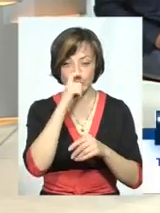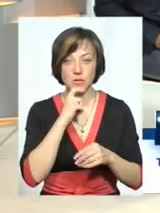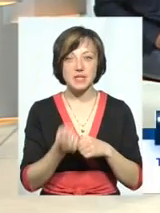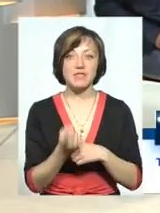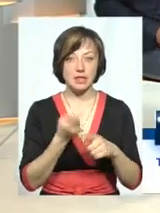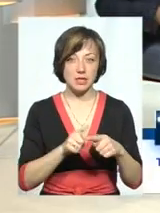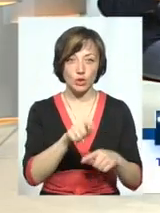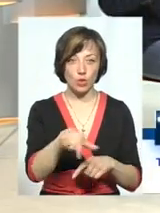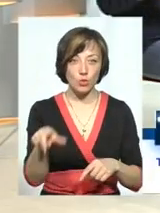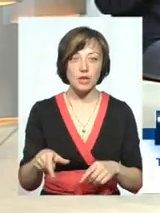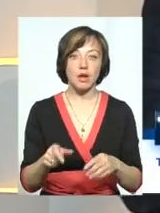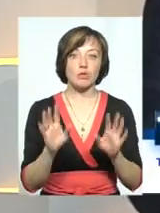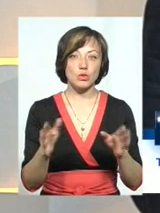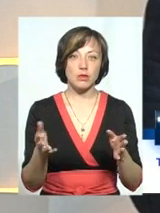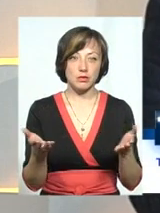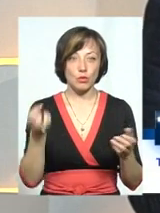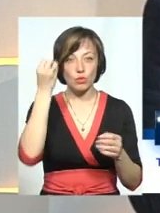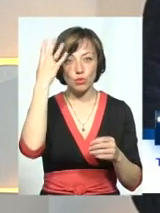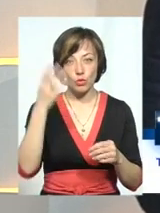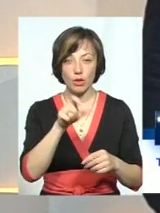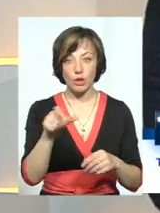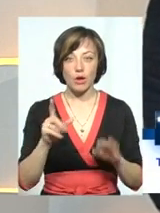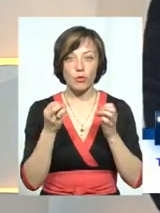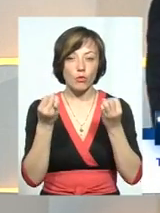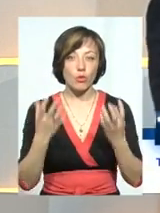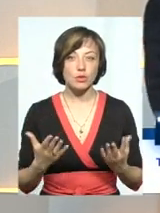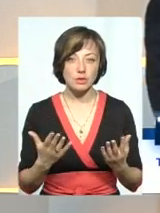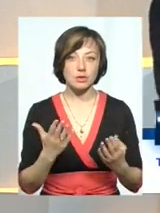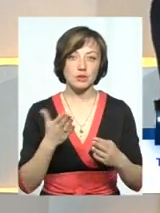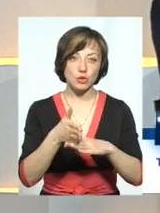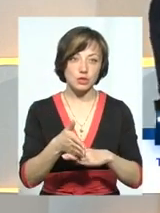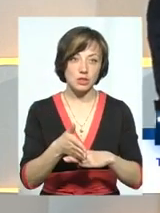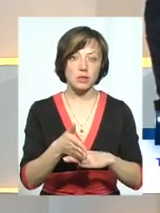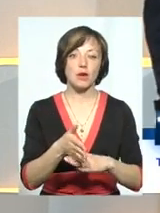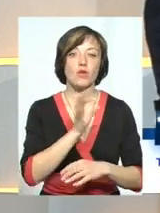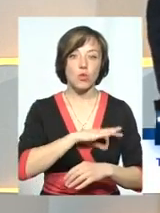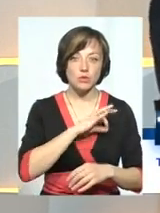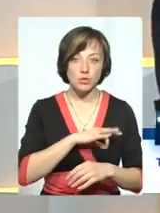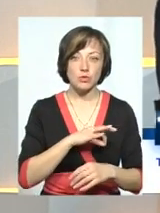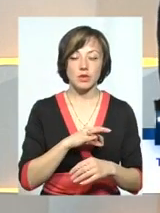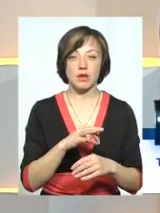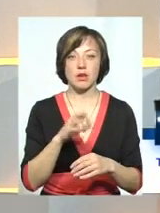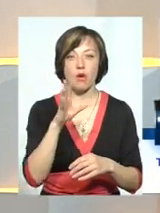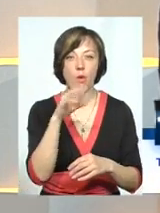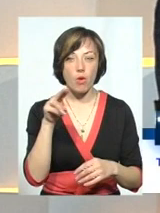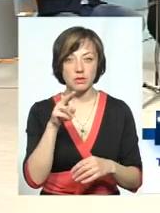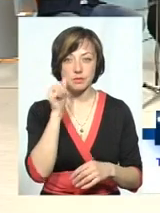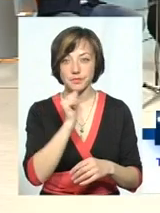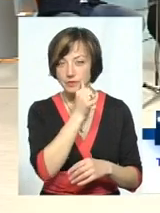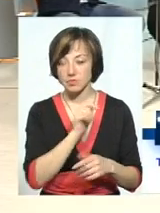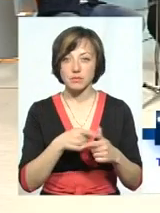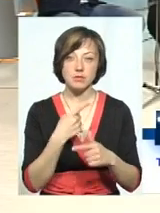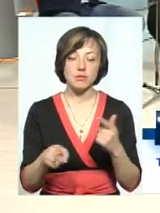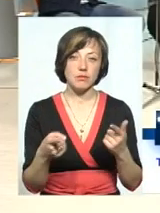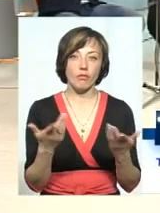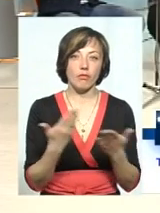звідки ці люди. Тобто це вже буде культура в людей певна. Люди вже будуть просто, вони зайшли, використовуючи VPN якийсь, правильно? Або використовуючи